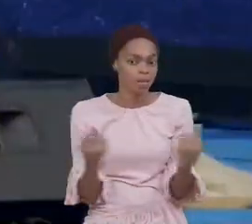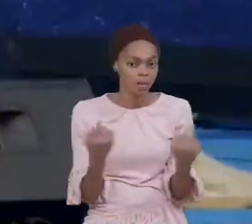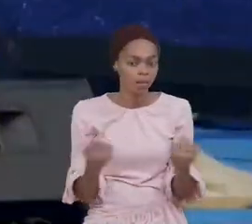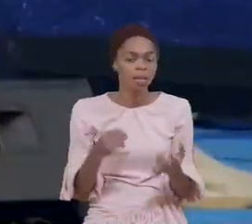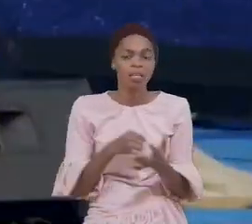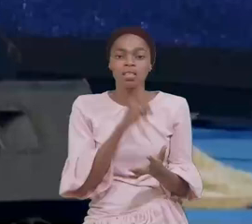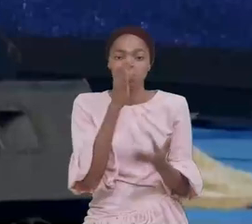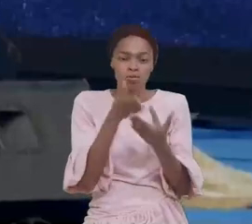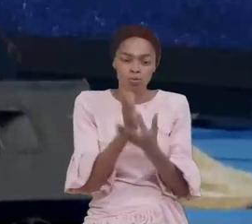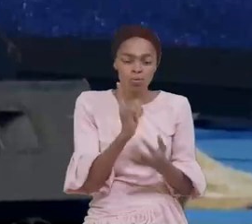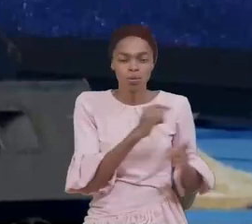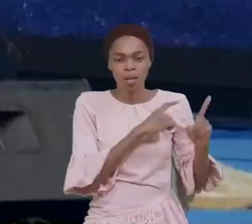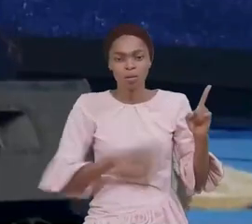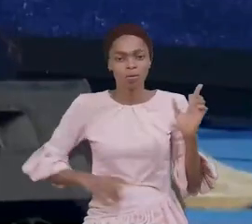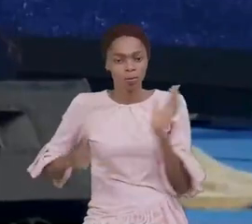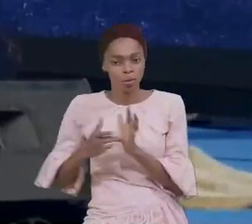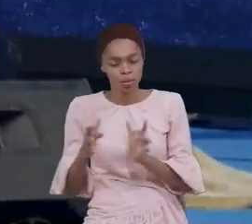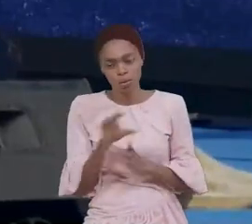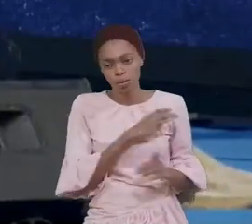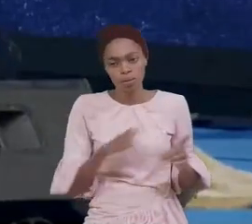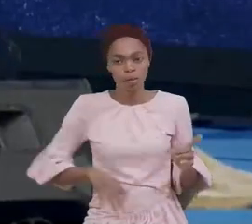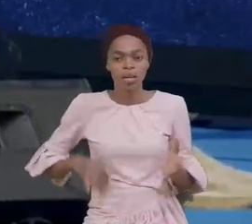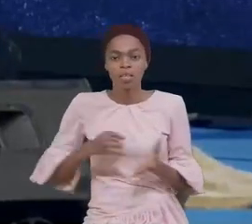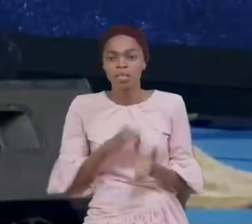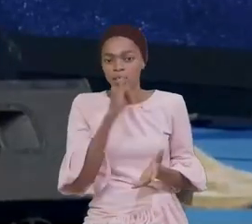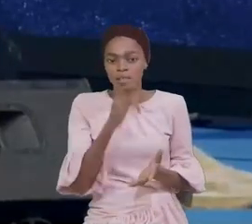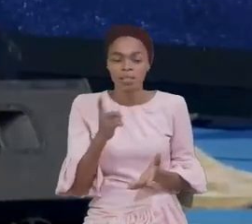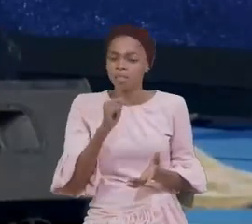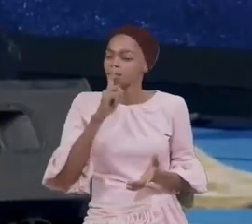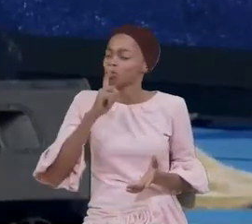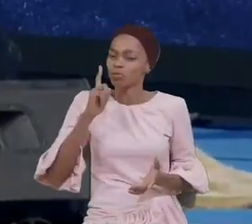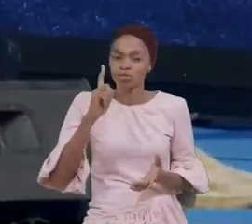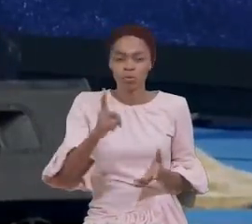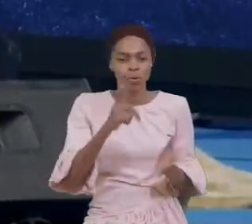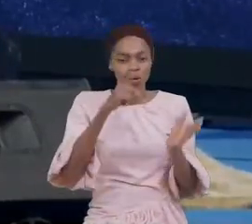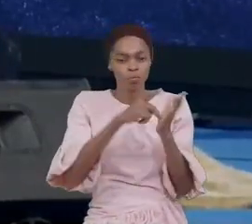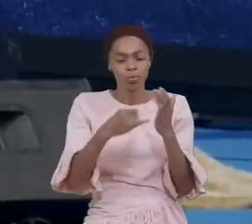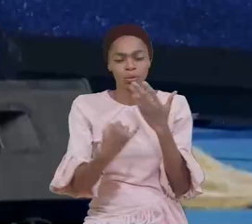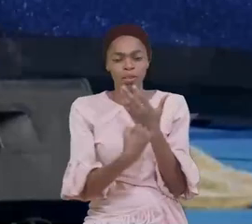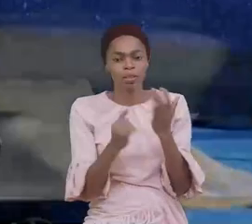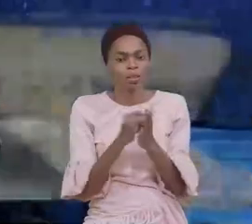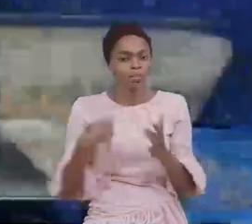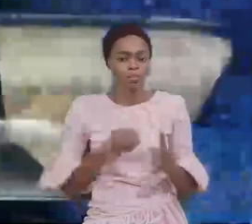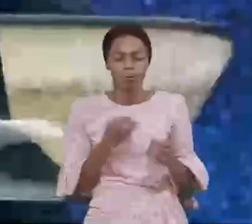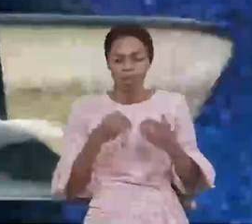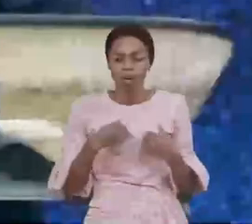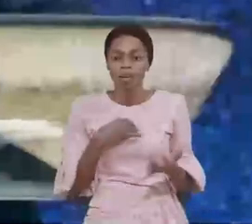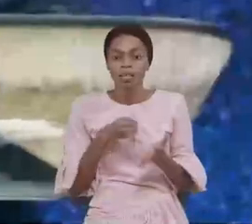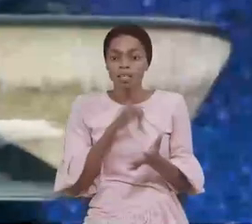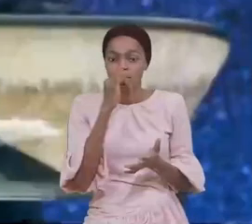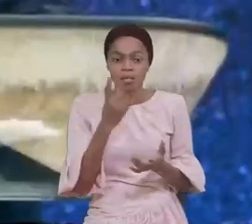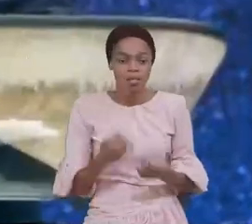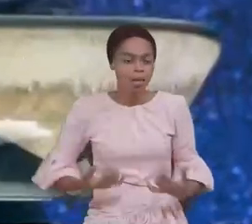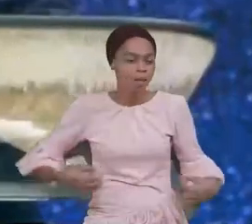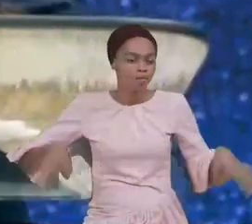Seigneur Jésus-Christ. Alors, c'est un projet défini que nous avons et c'est la priorité de la